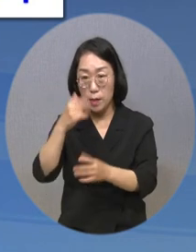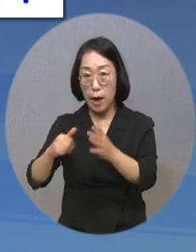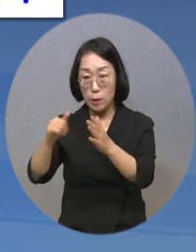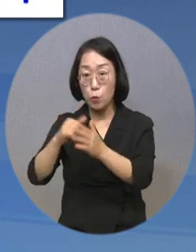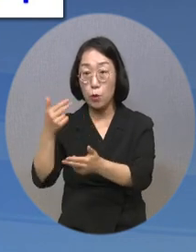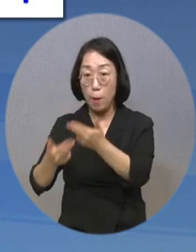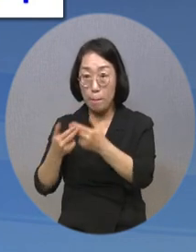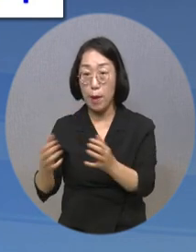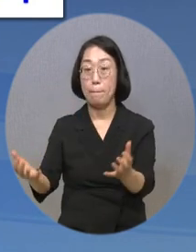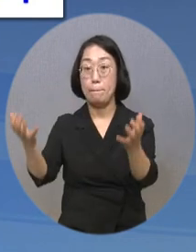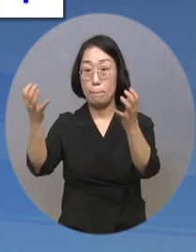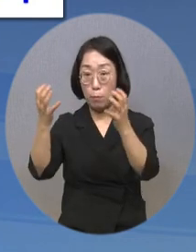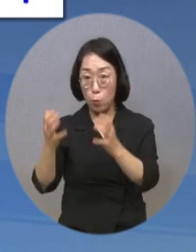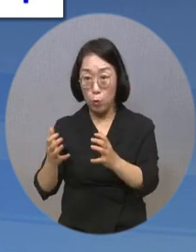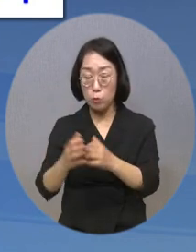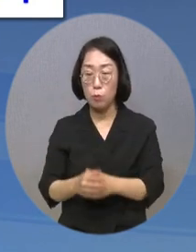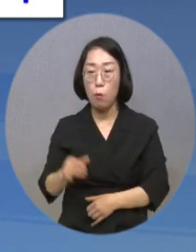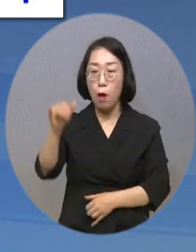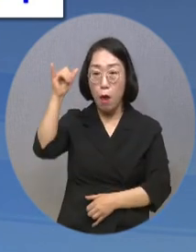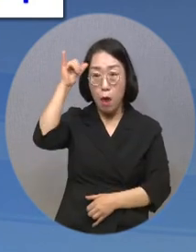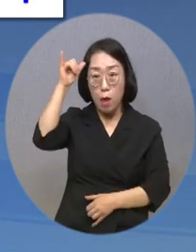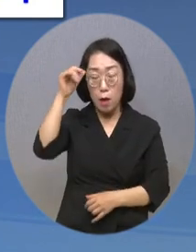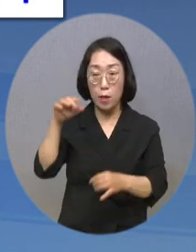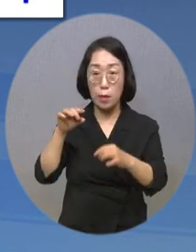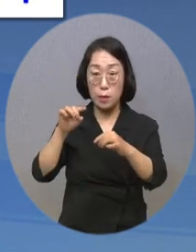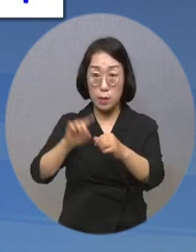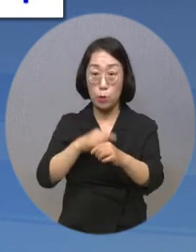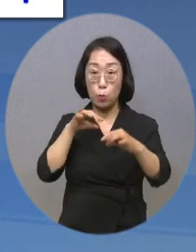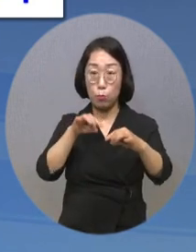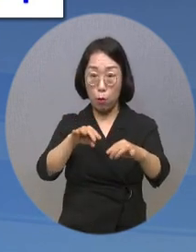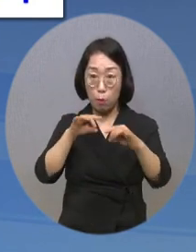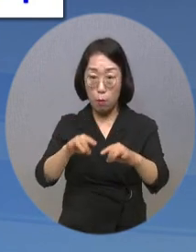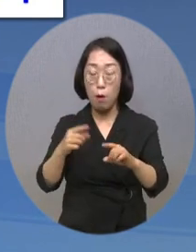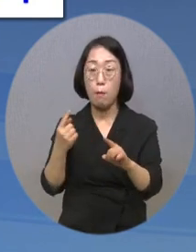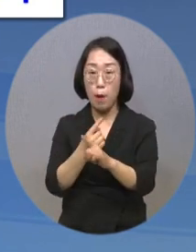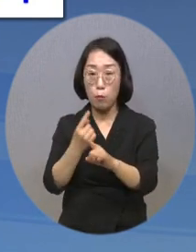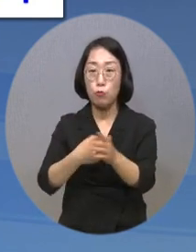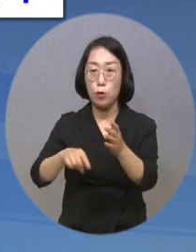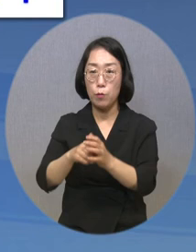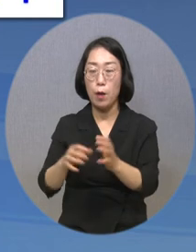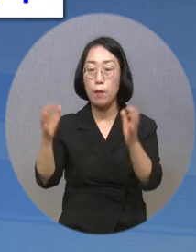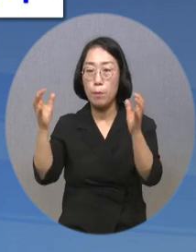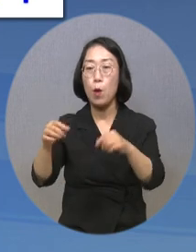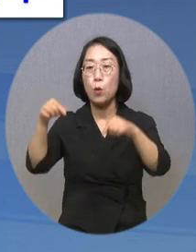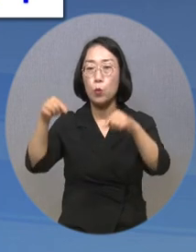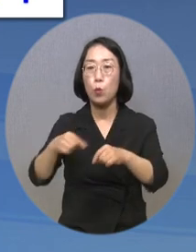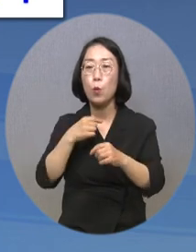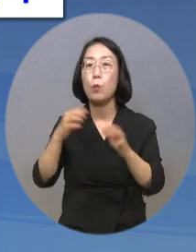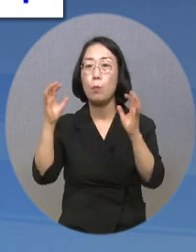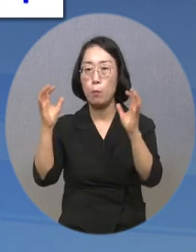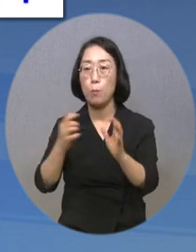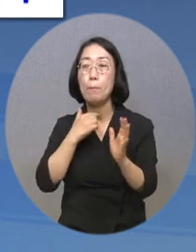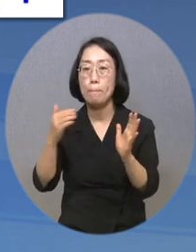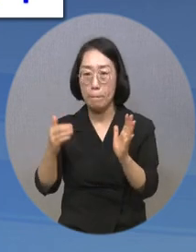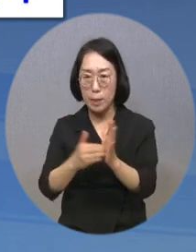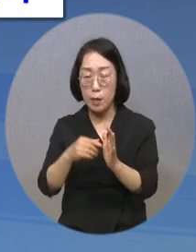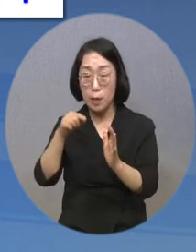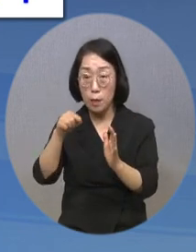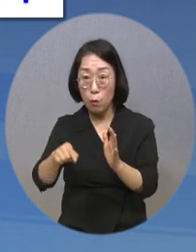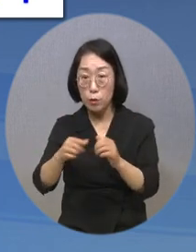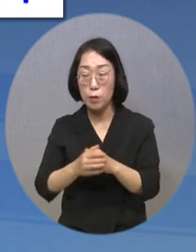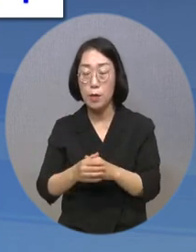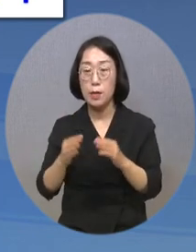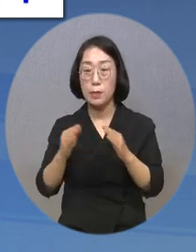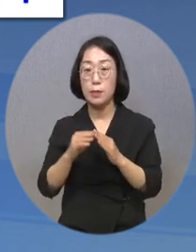한국시각장애인가족협회 주관으로 지능형 홈 네트워크 접근성 보장을 위한 정책 토론회가 개최됐습니다. 지능형 홈 네트워크는